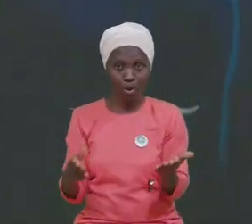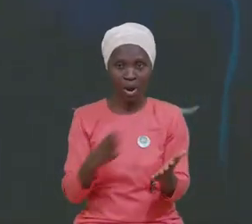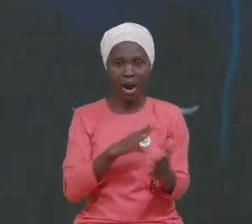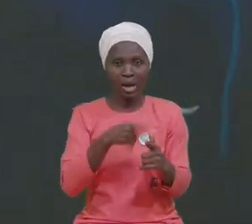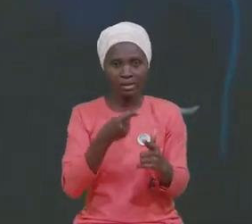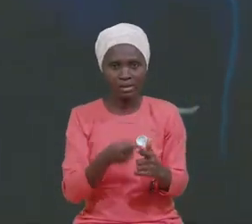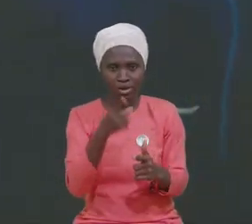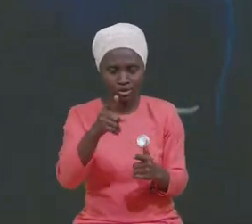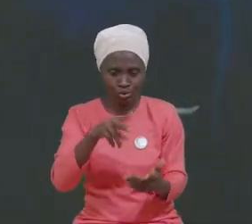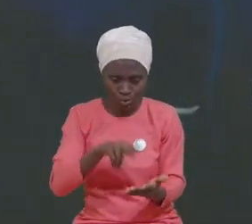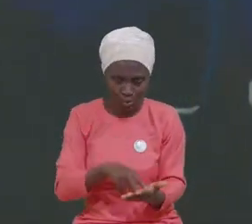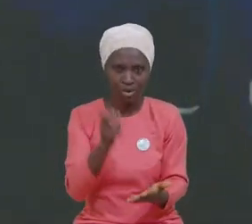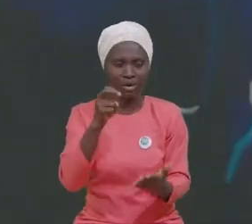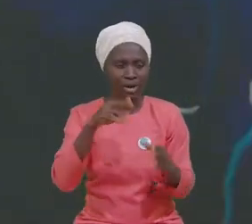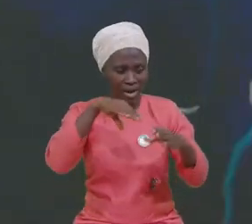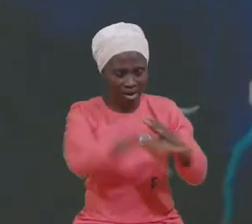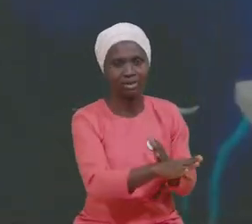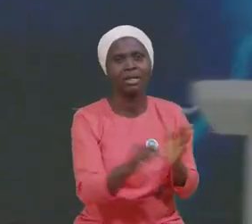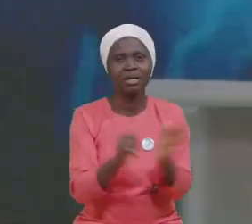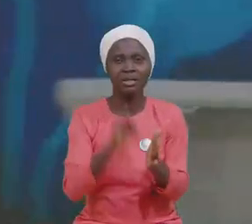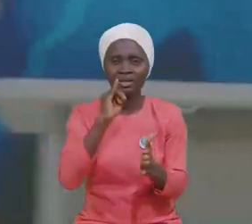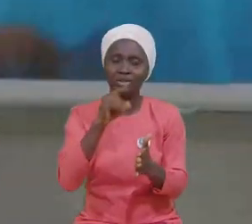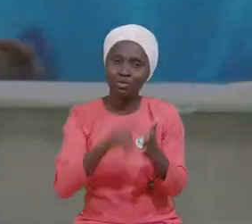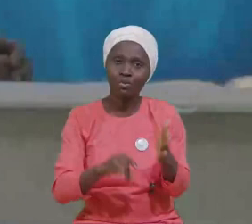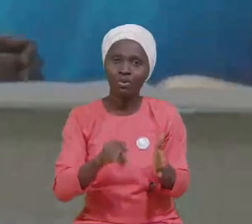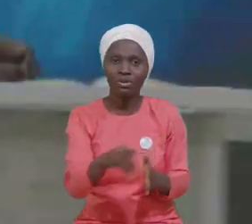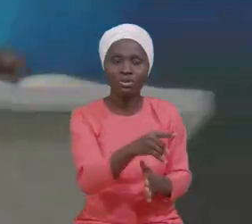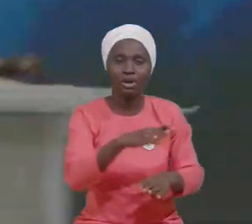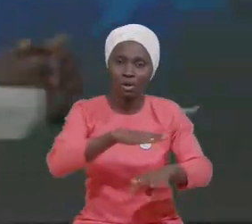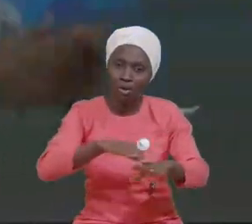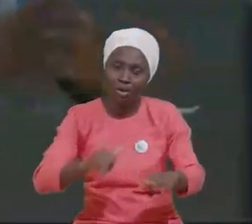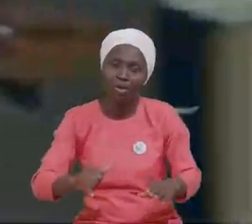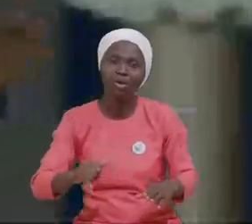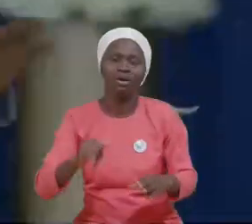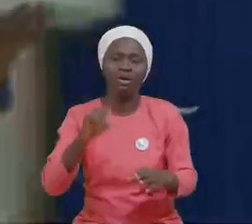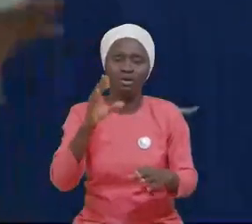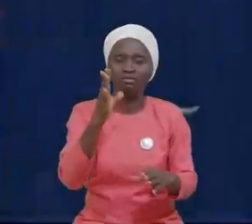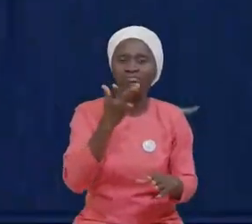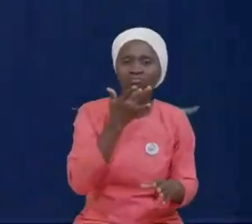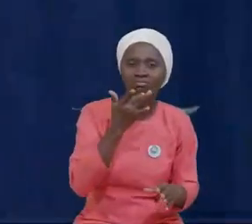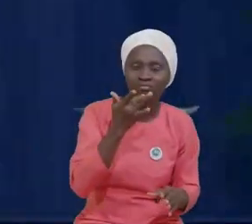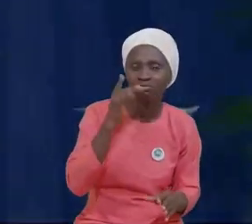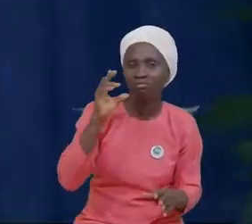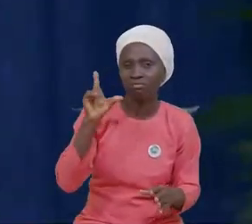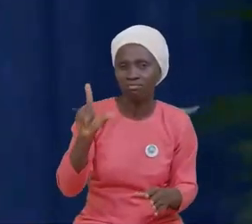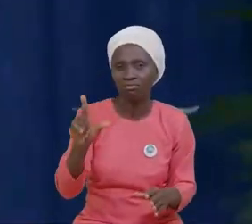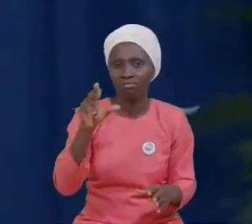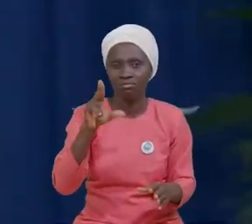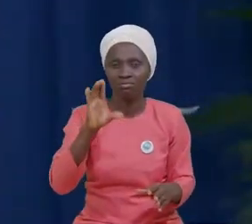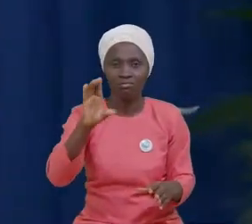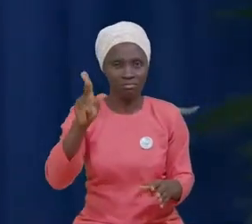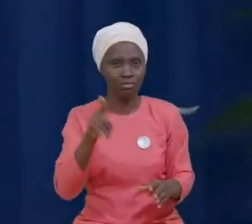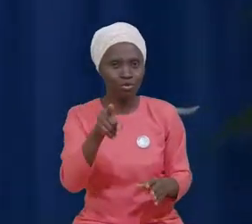par là et tu entres. C'est ce qu'ils appellent chance. La préparation rencontre l'opportunité. Tu es délibéré en